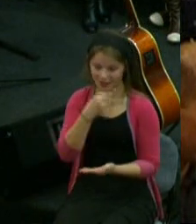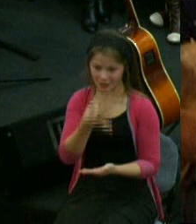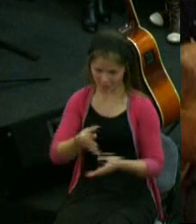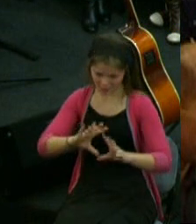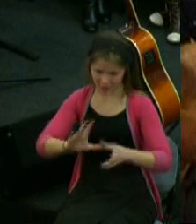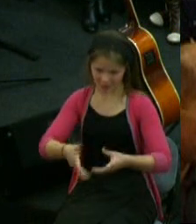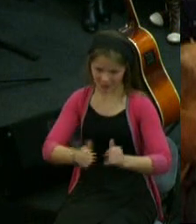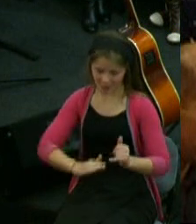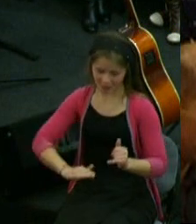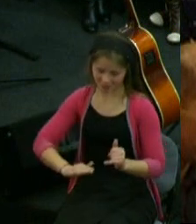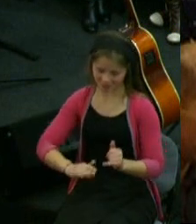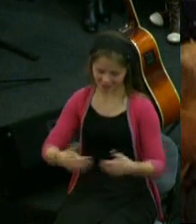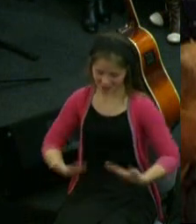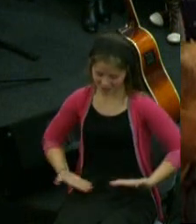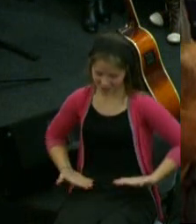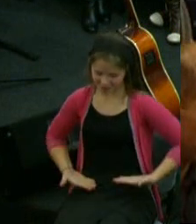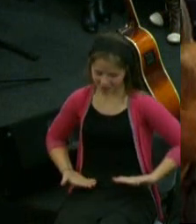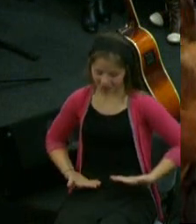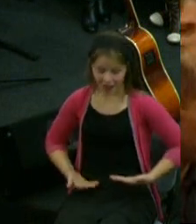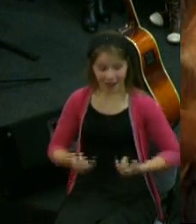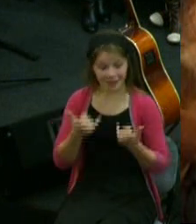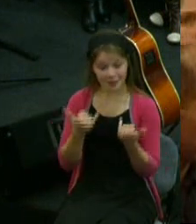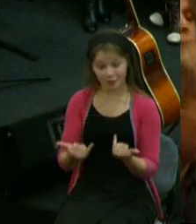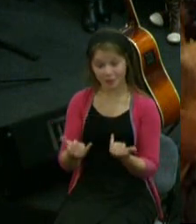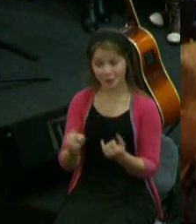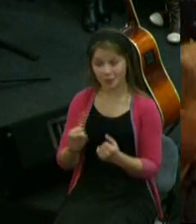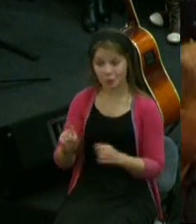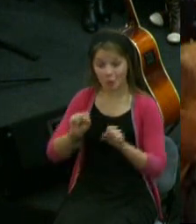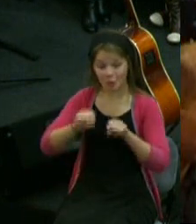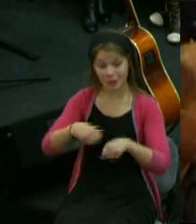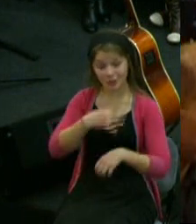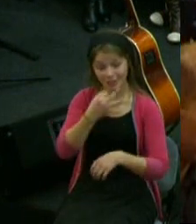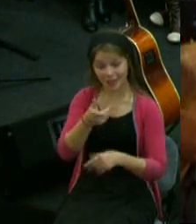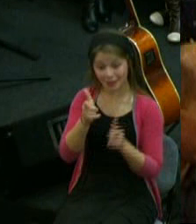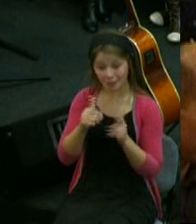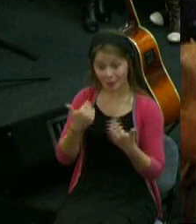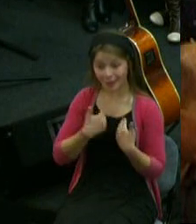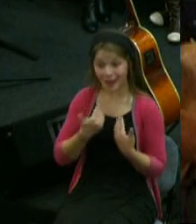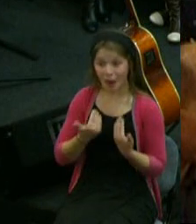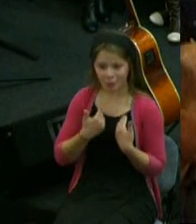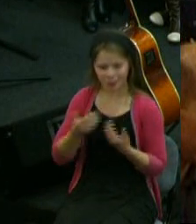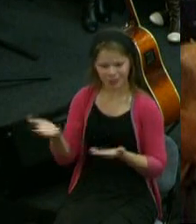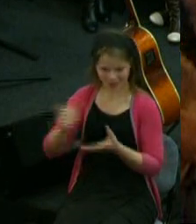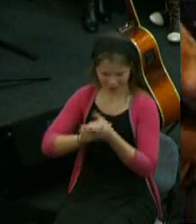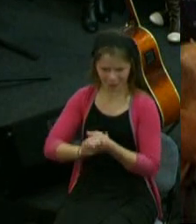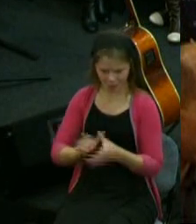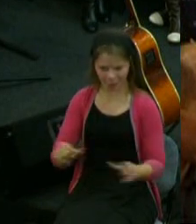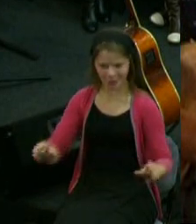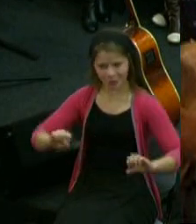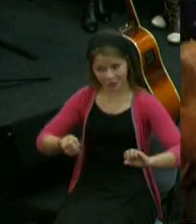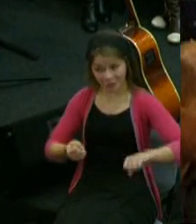сестри. А сьогодні, що можуть сказати про мене, мої друзі, мої знайомі, з ким я